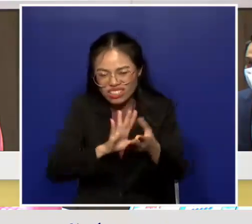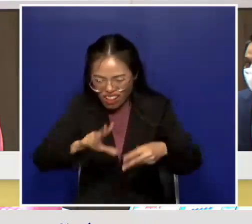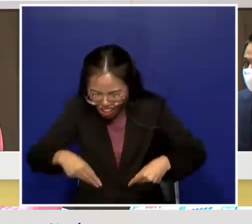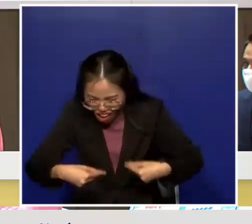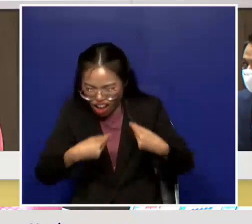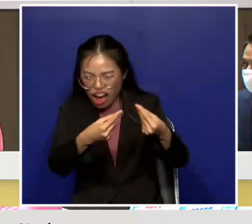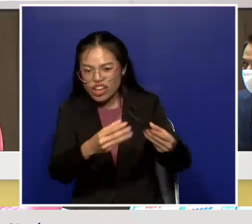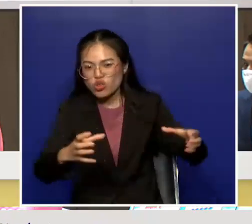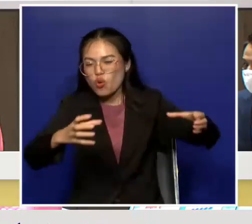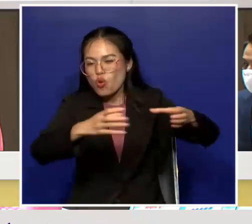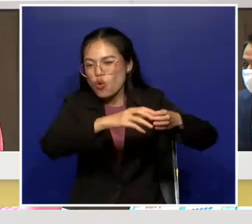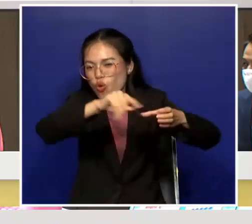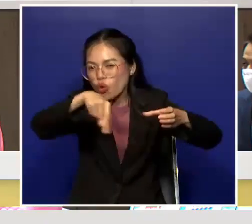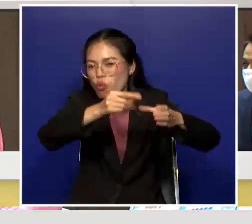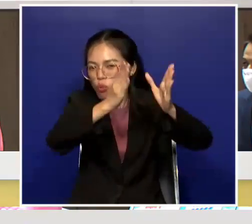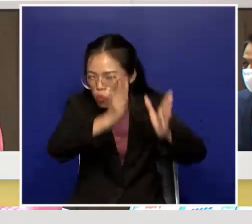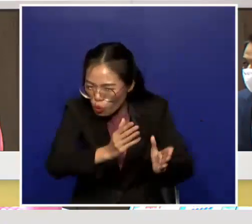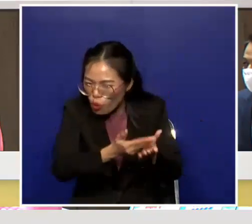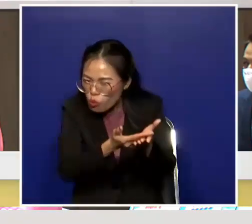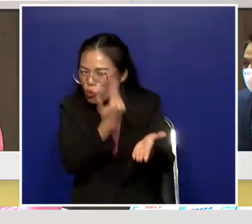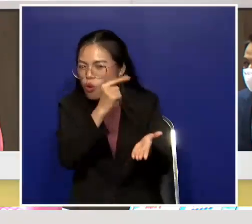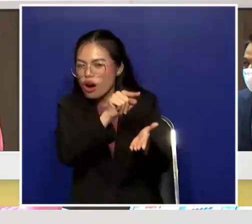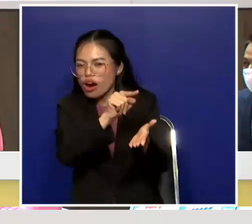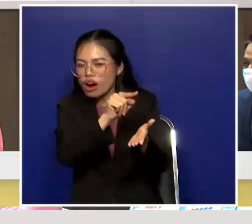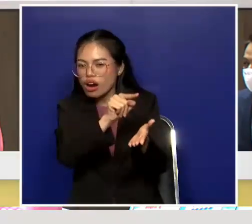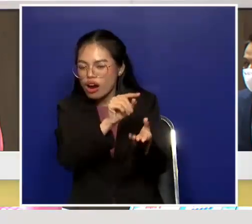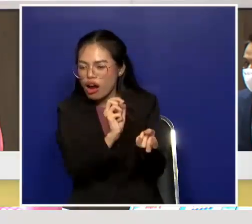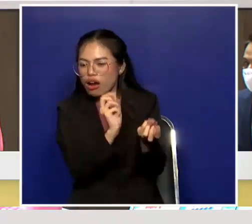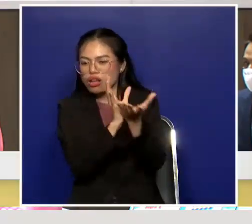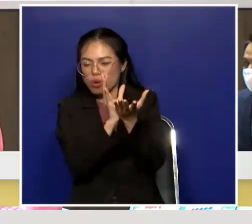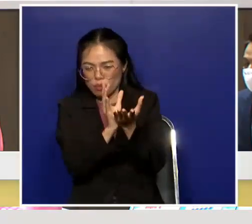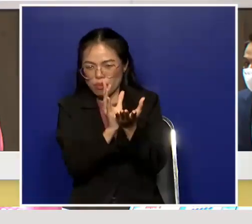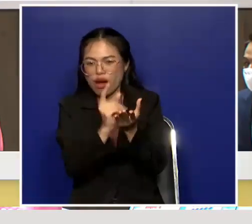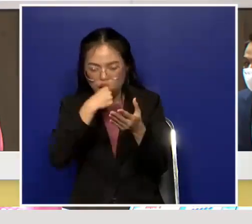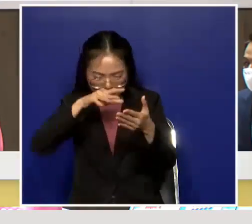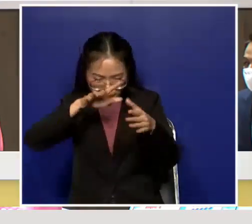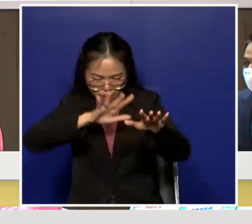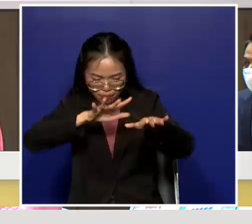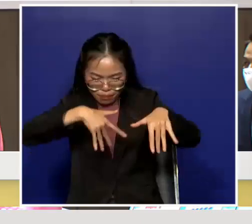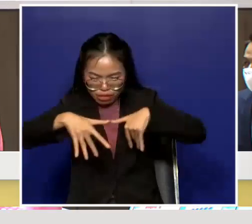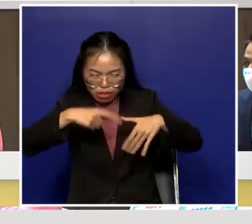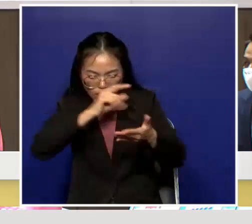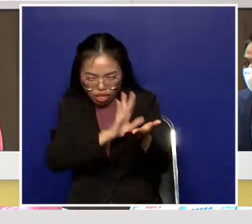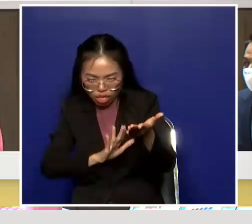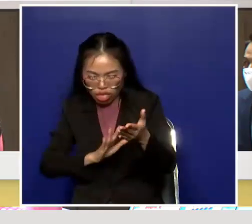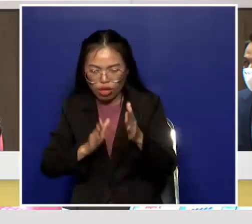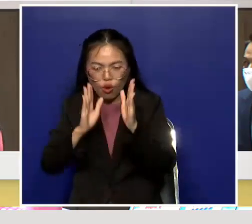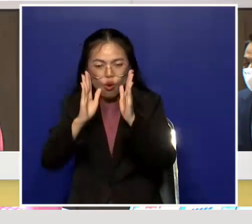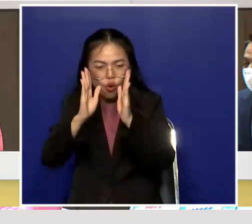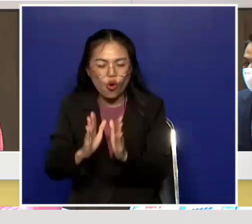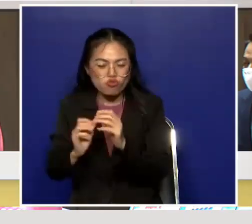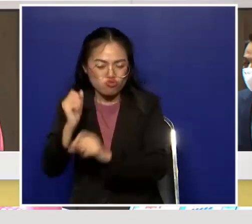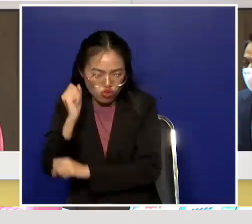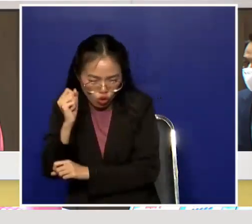สัวมันเป็นอะไรที่เจ็บปวดมากจนประเทศไทยเกิดความเหลื่อมล้ำที่สุดในโลกผมก็จะกล่าวสั้นๆน